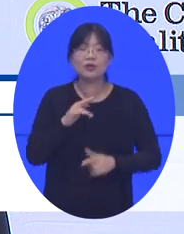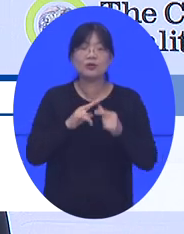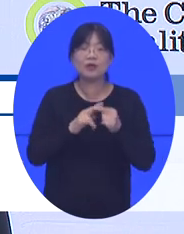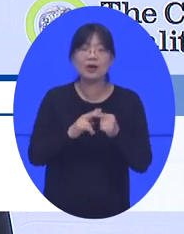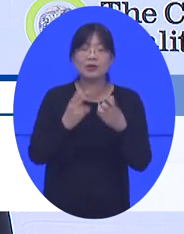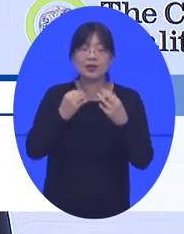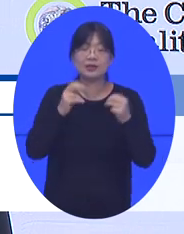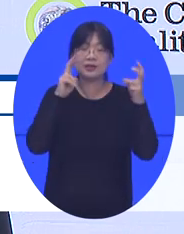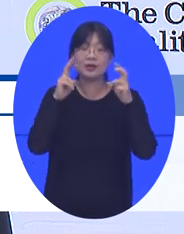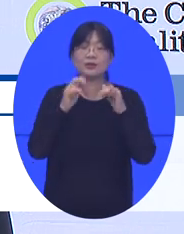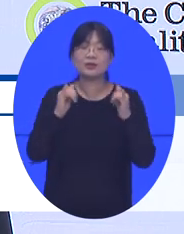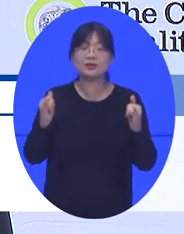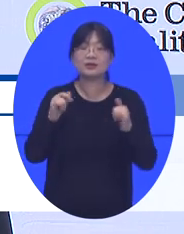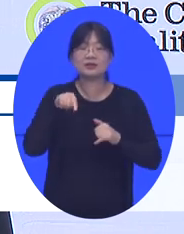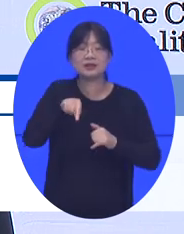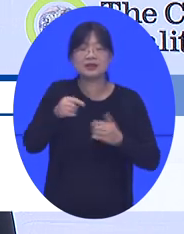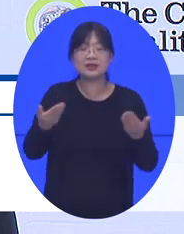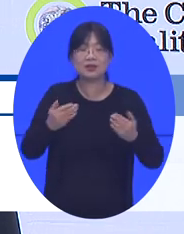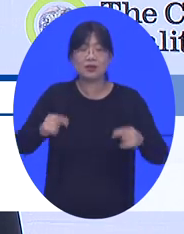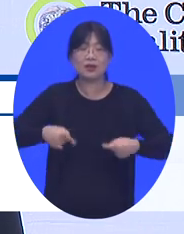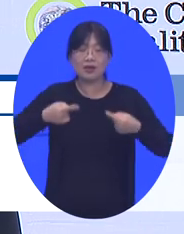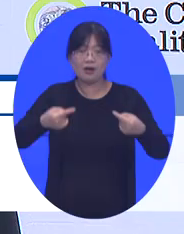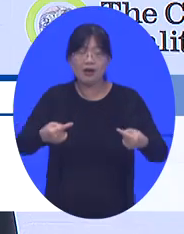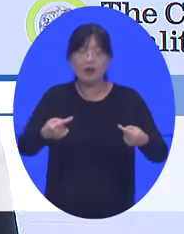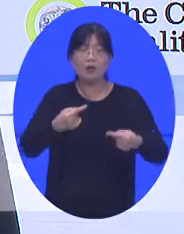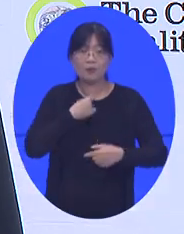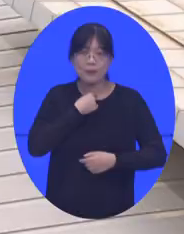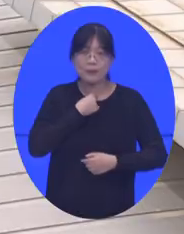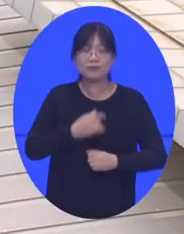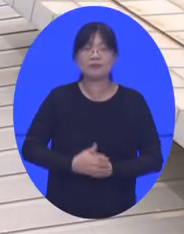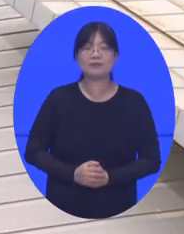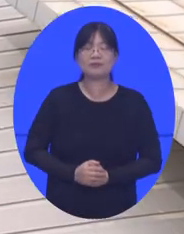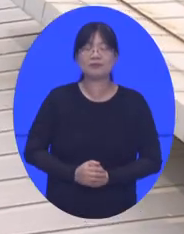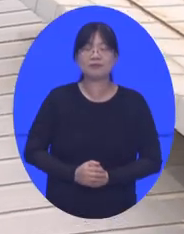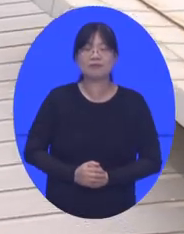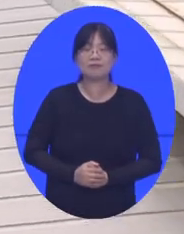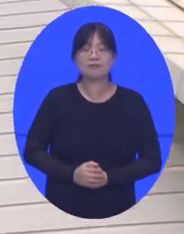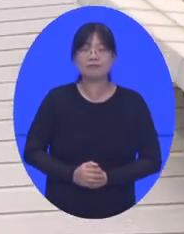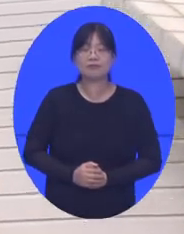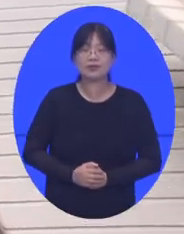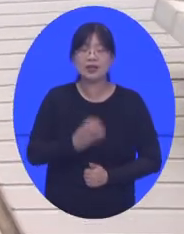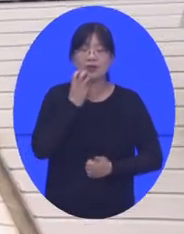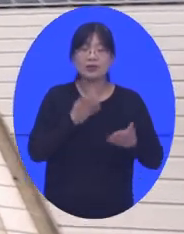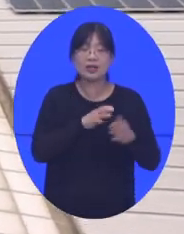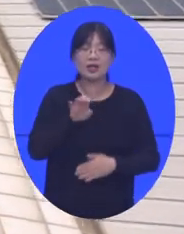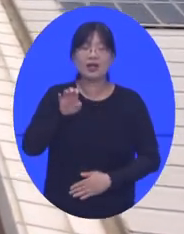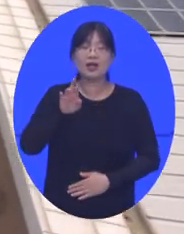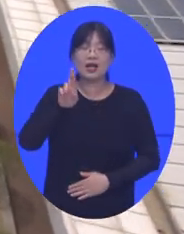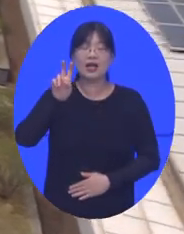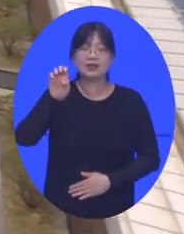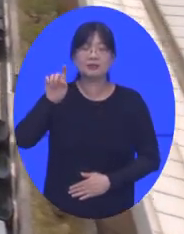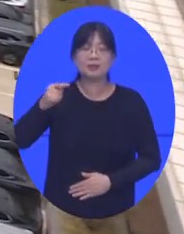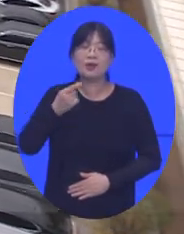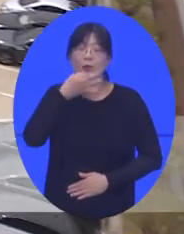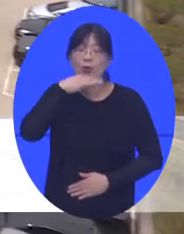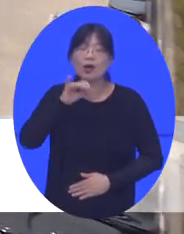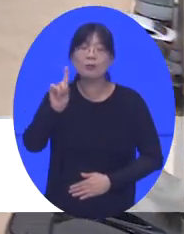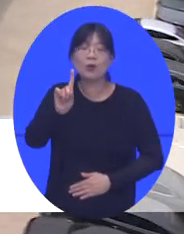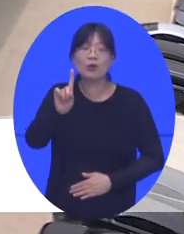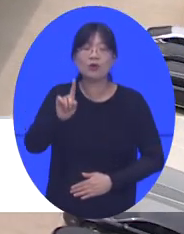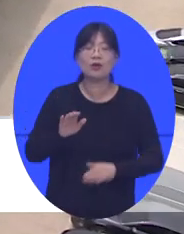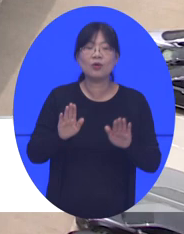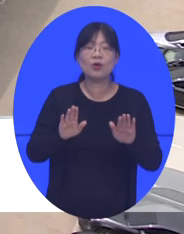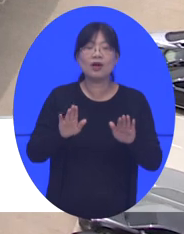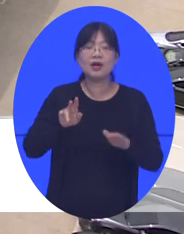많은 기업인들도 이 일에 동참을 하고자 하고 있습니다. 그렇다면 경기 아리백의 효과는 얼마나 될까?